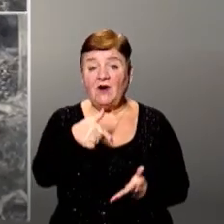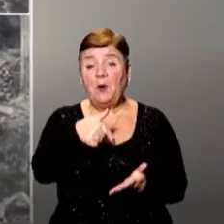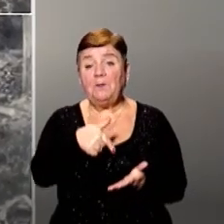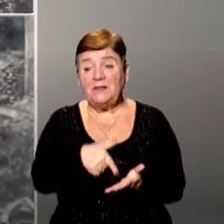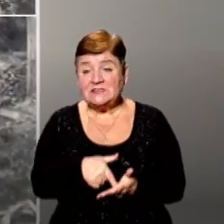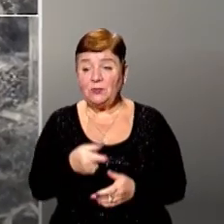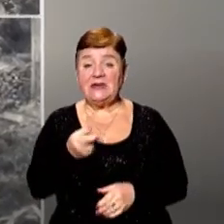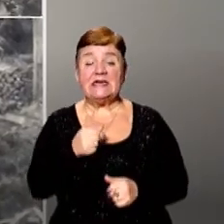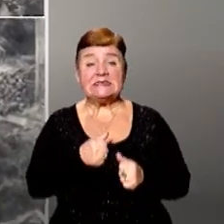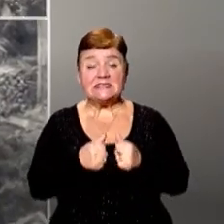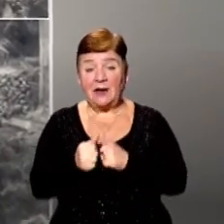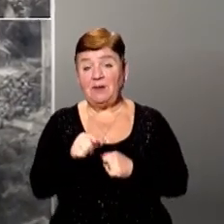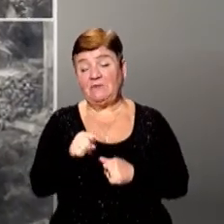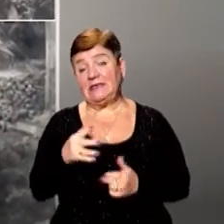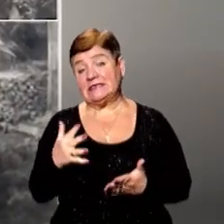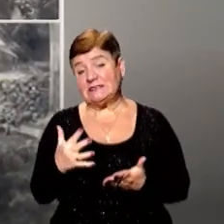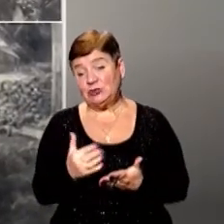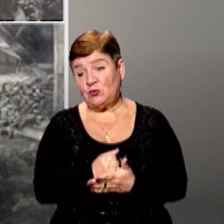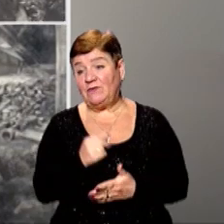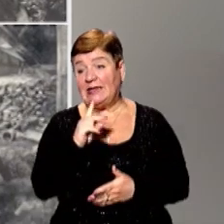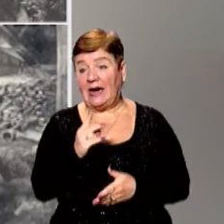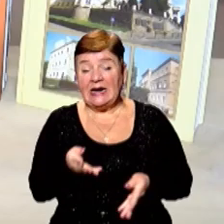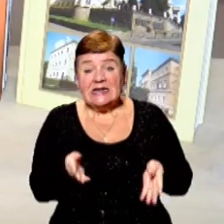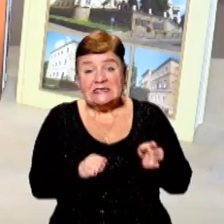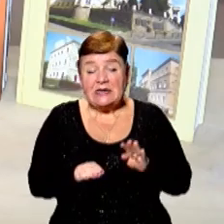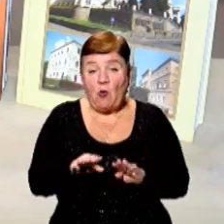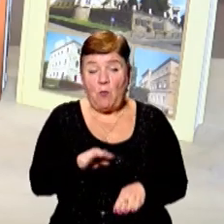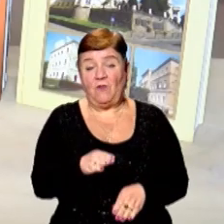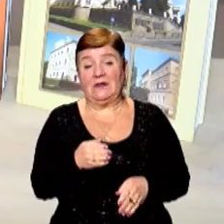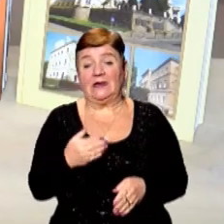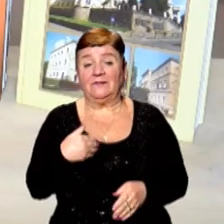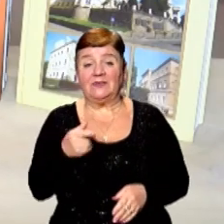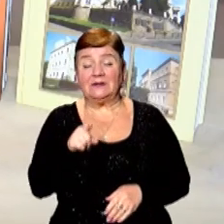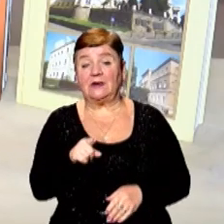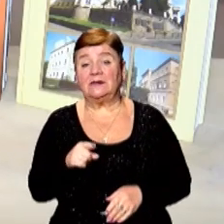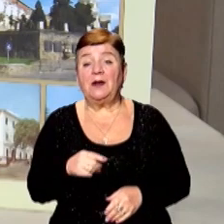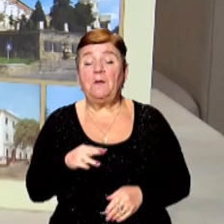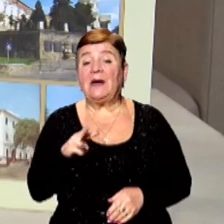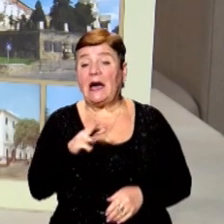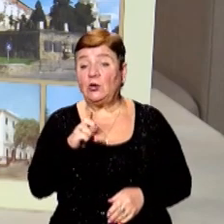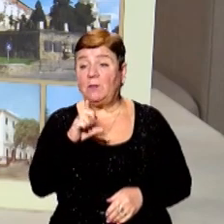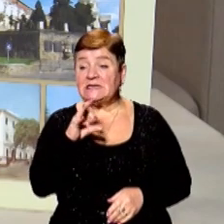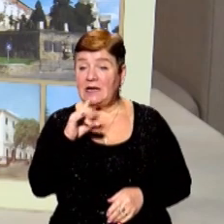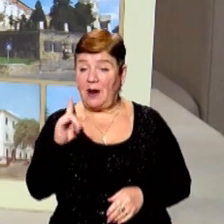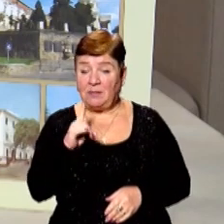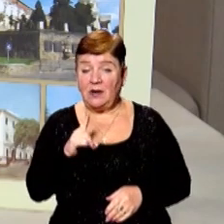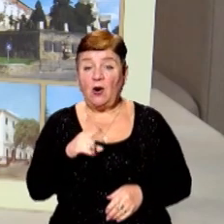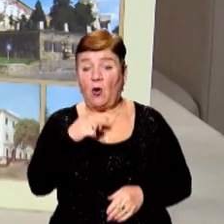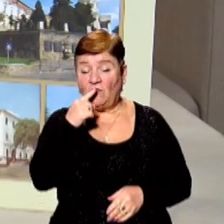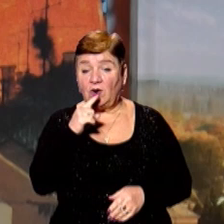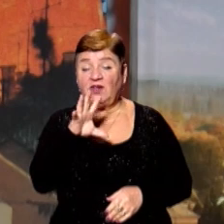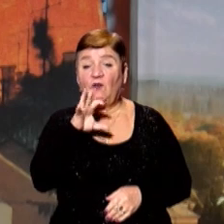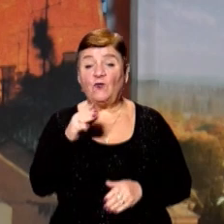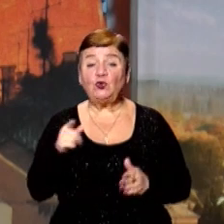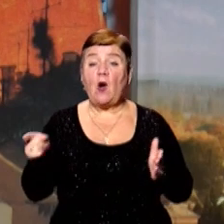саме, власне, віднайшов, як його закопували колись землю. Фото Ужгорода Михайло Басараб помістив у 20